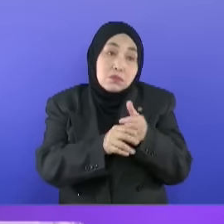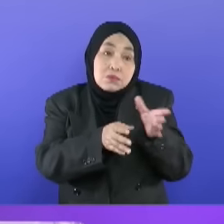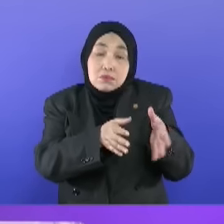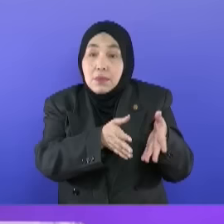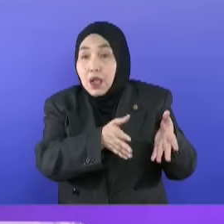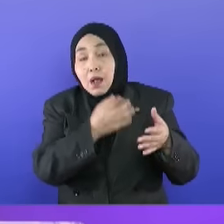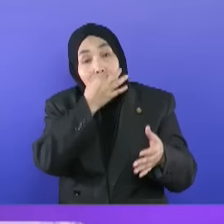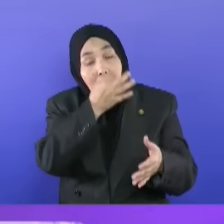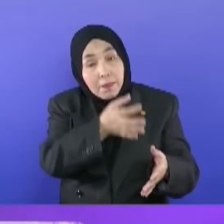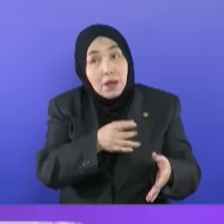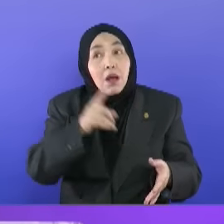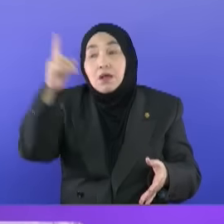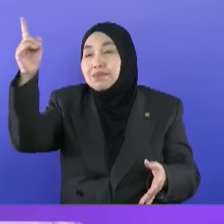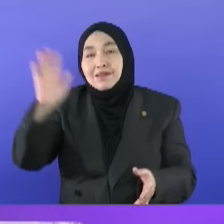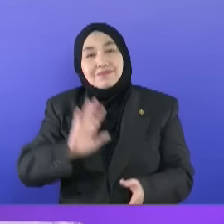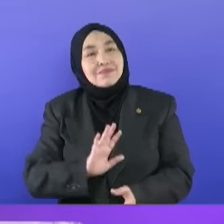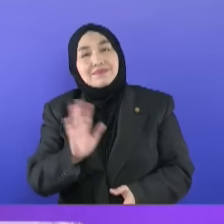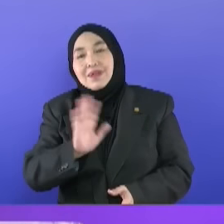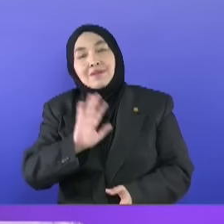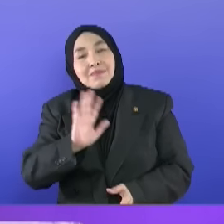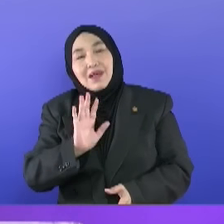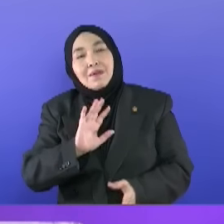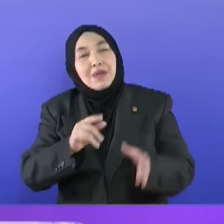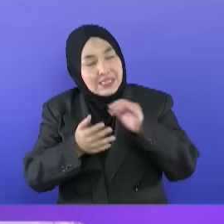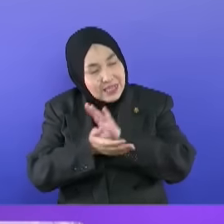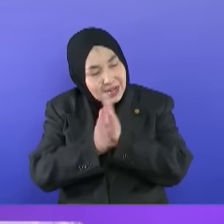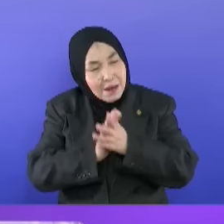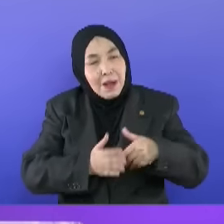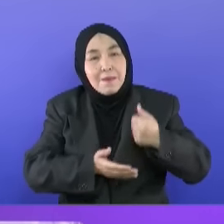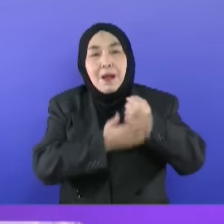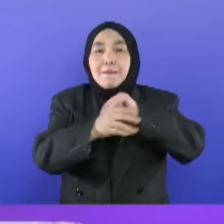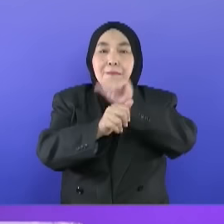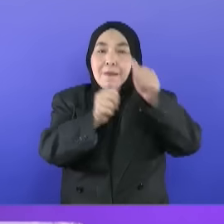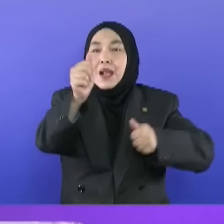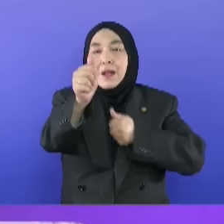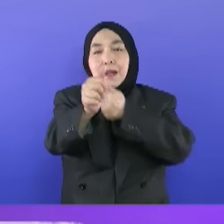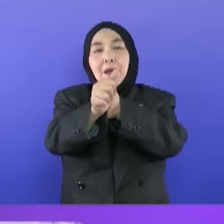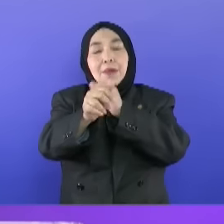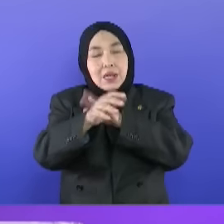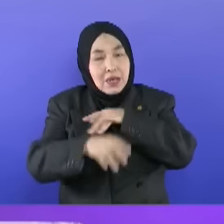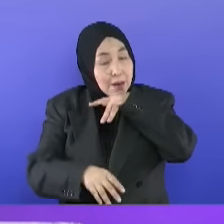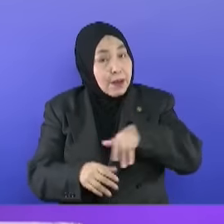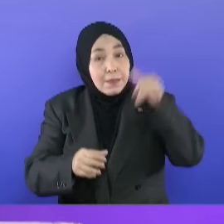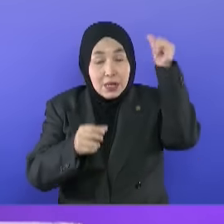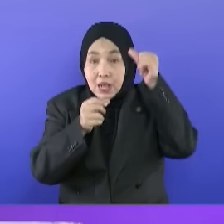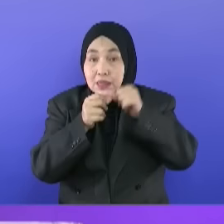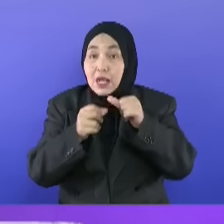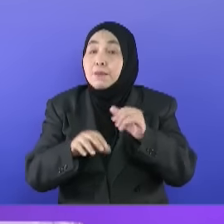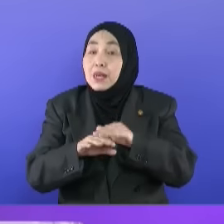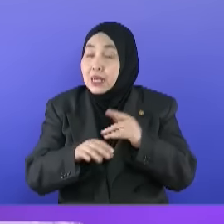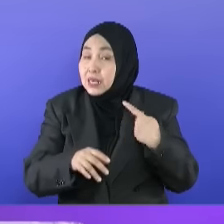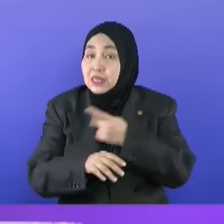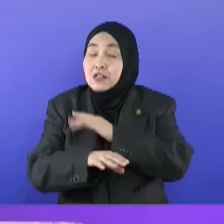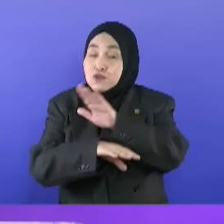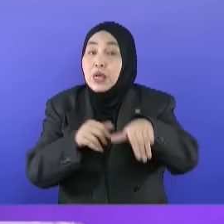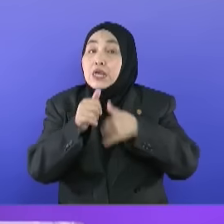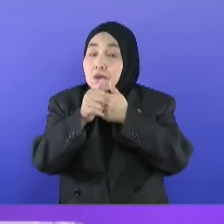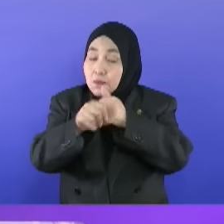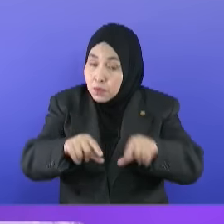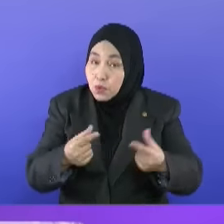mereka, maka Allah tidak akan jadi backup kepada Nabi." Sebagai peringatan kepada kita bersama bahawa kita perlu ikut